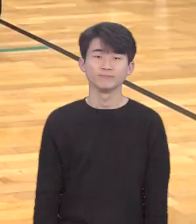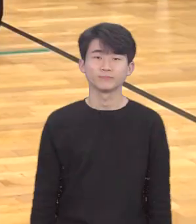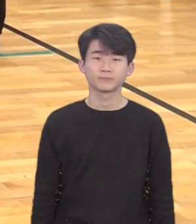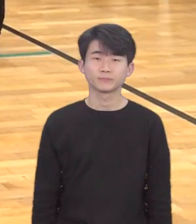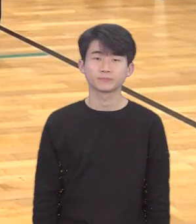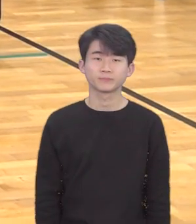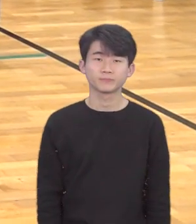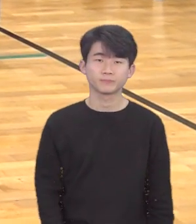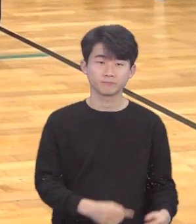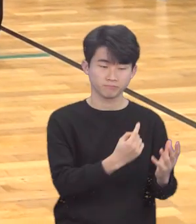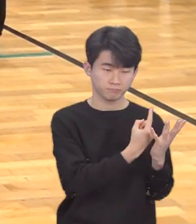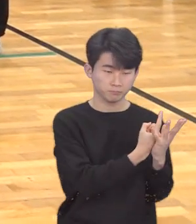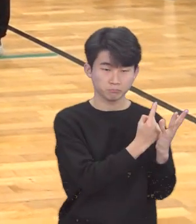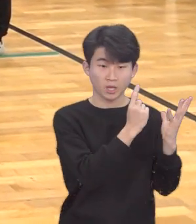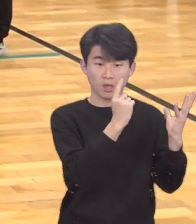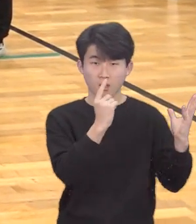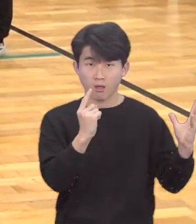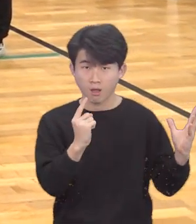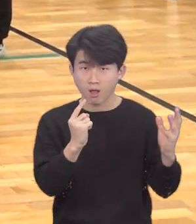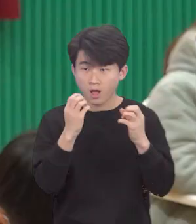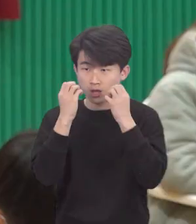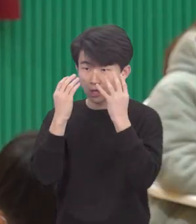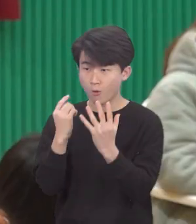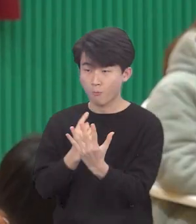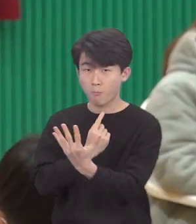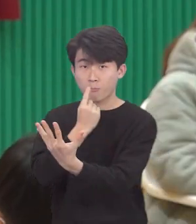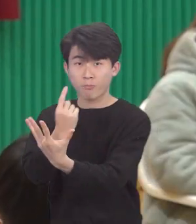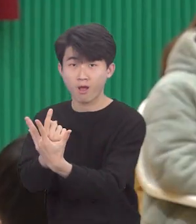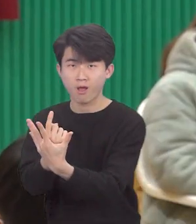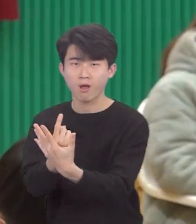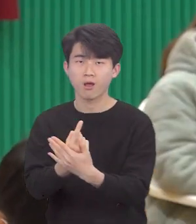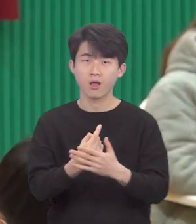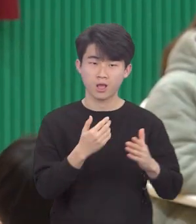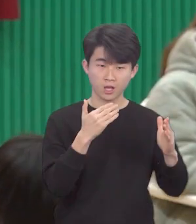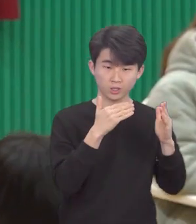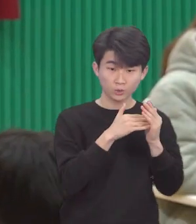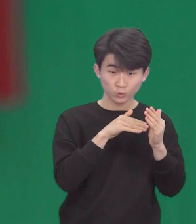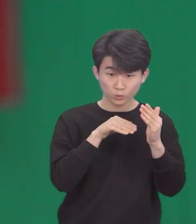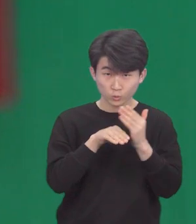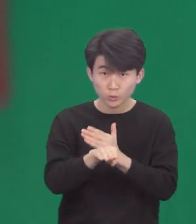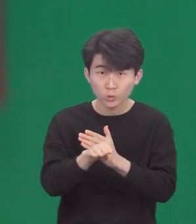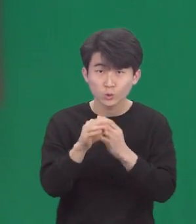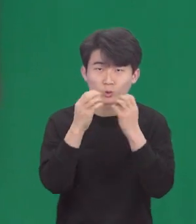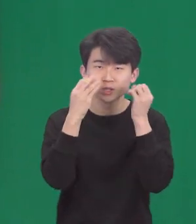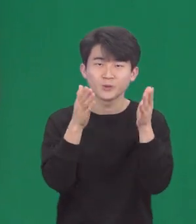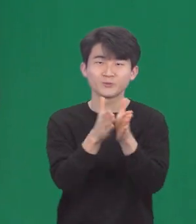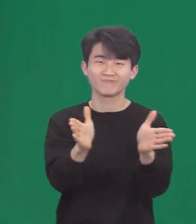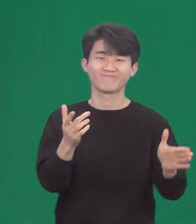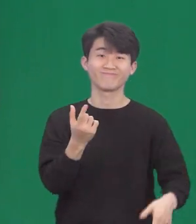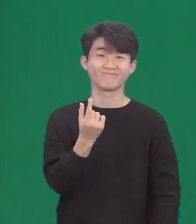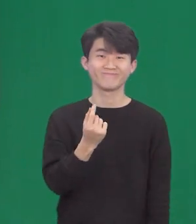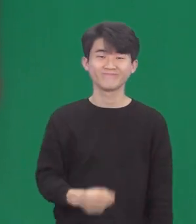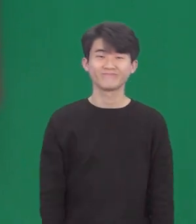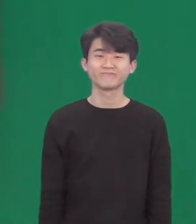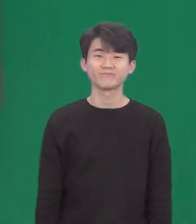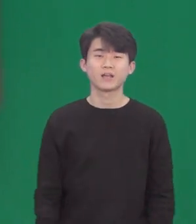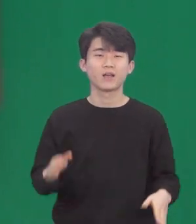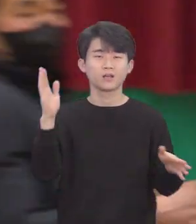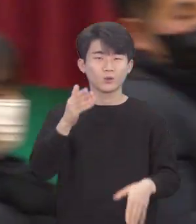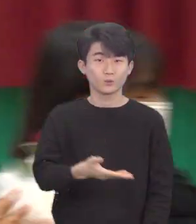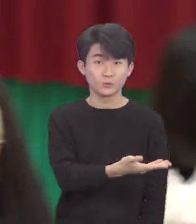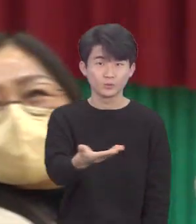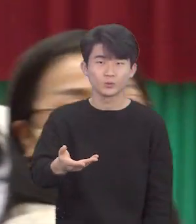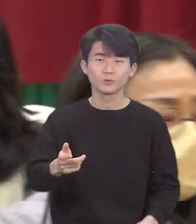남는데요. 만남은 또 다른 만남의 시작, 끝은 새로운 출발의 시작이죠. 충남 에듀이슈도